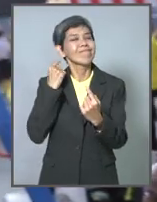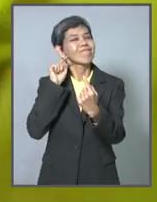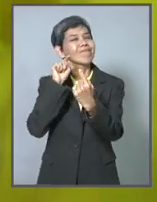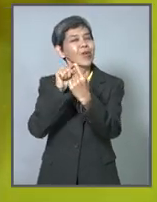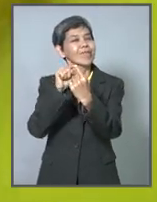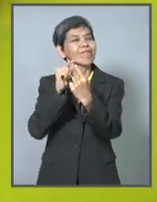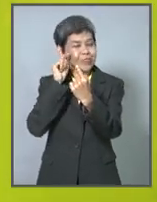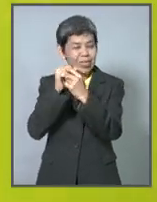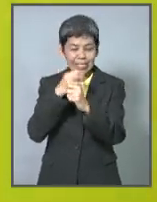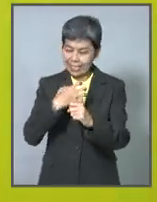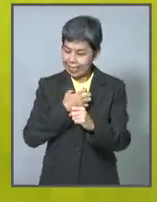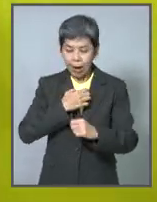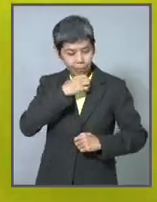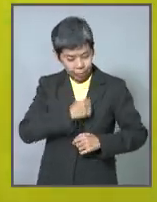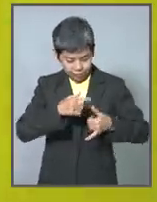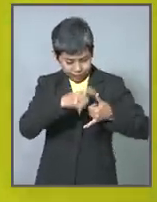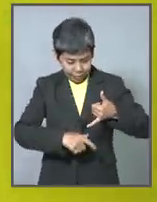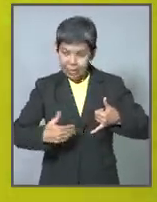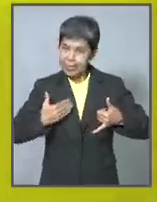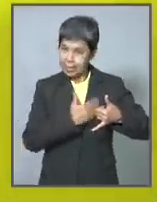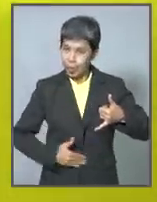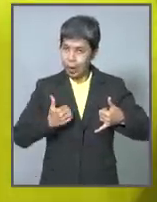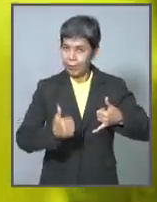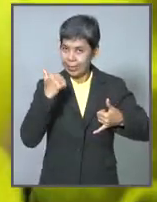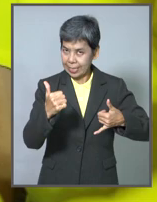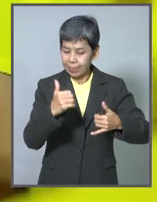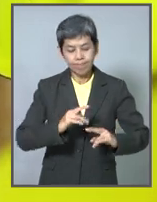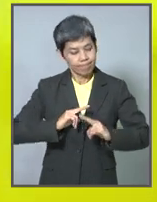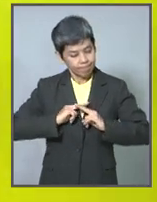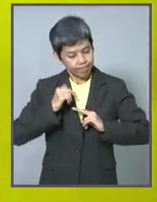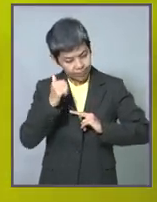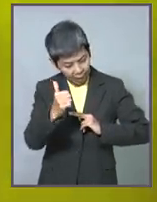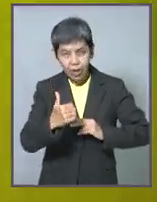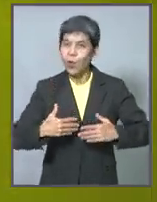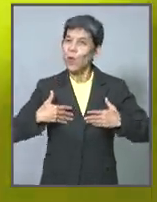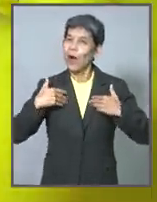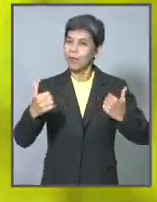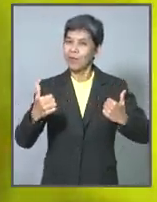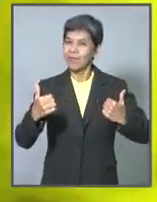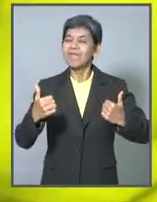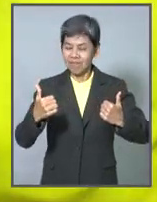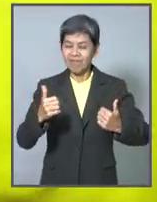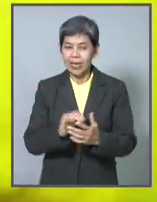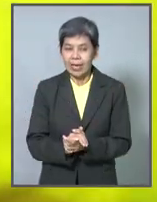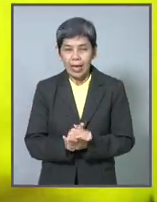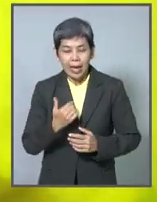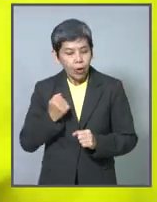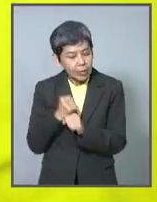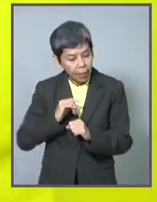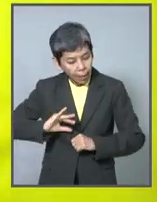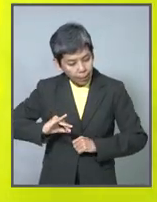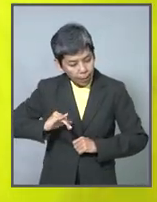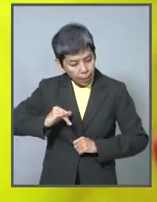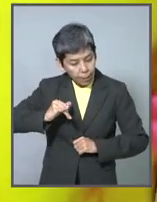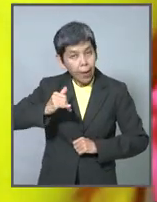หมายนะคะที่อยากจะให้ผู้สูงอายุมีสุขภาพดีพึ่งตนเองได้มีความสุข นะคะแล้วก็ท่านสามารถพัฒนาตัวเองนะ